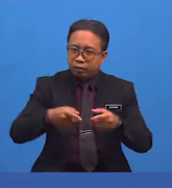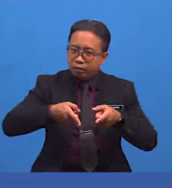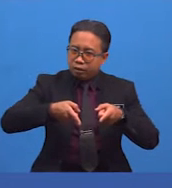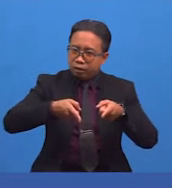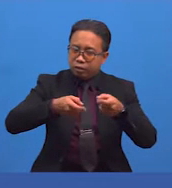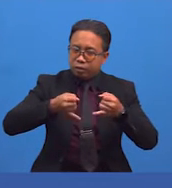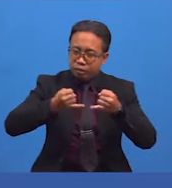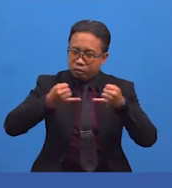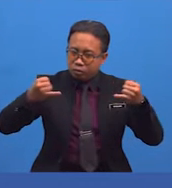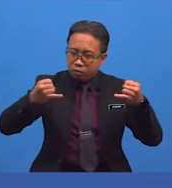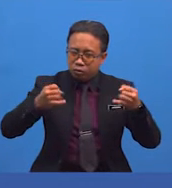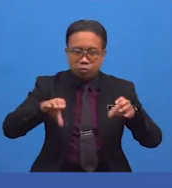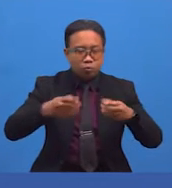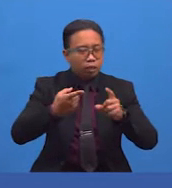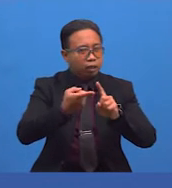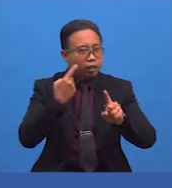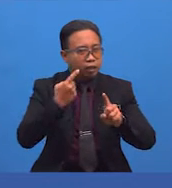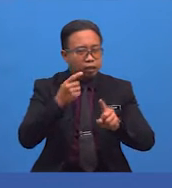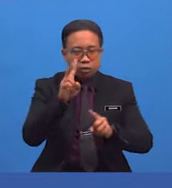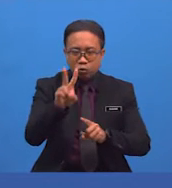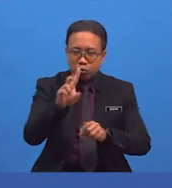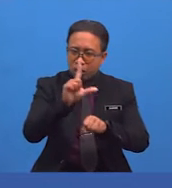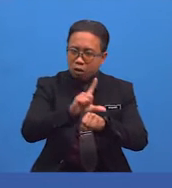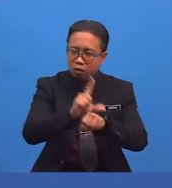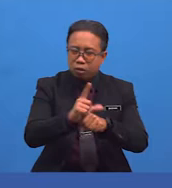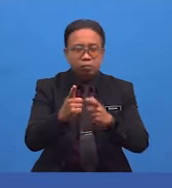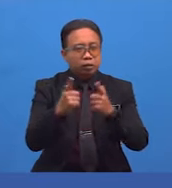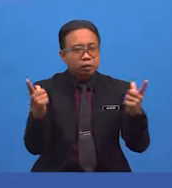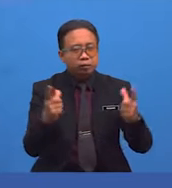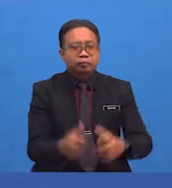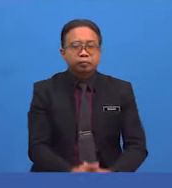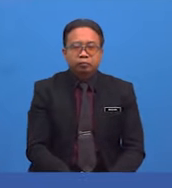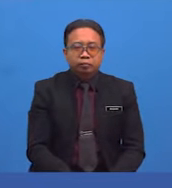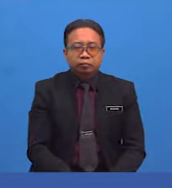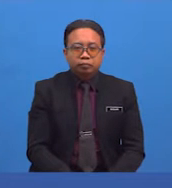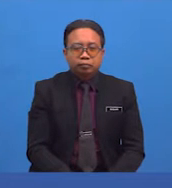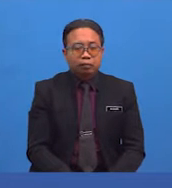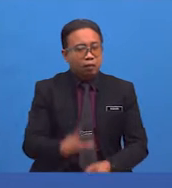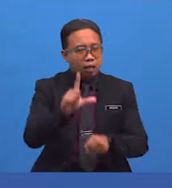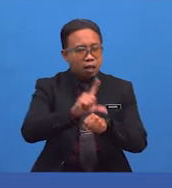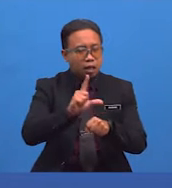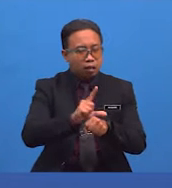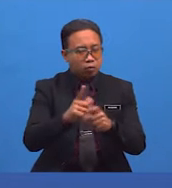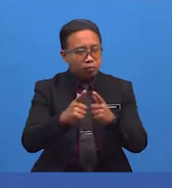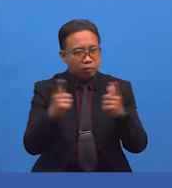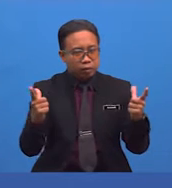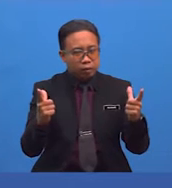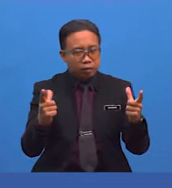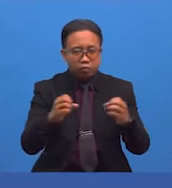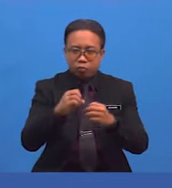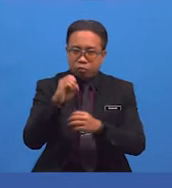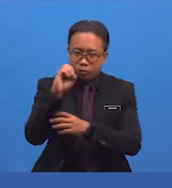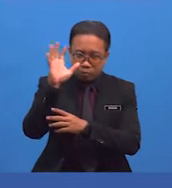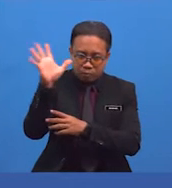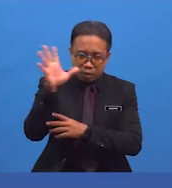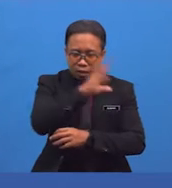duri logam diperbuat daripada dua logam yang berbeza. Logam berbeza